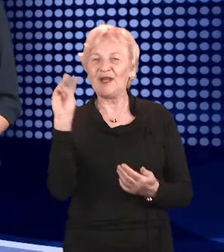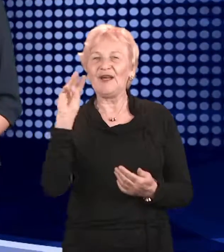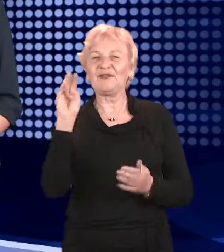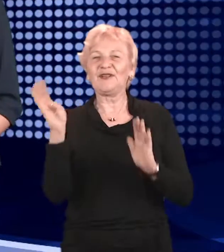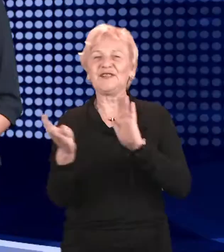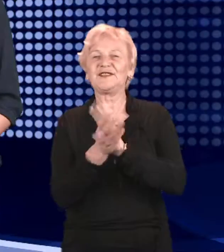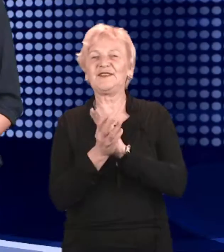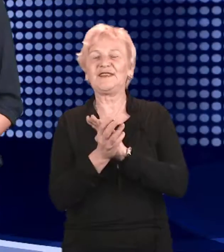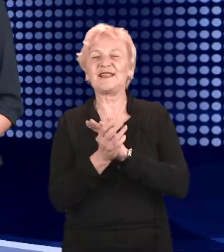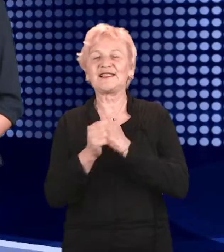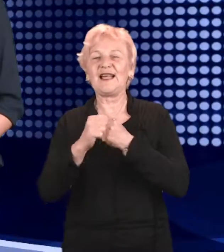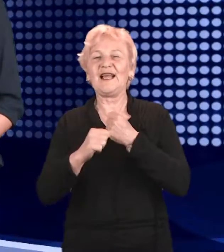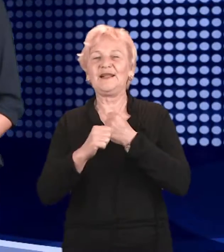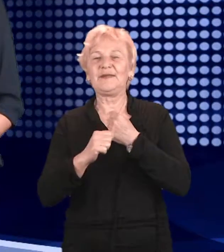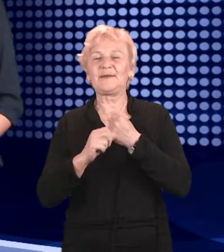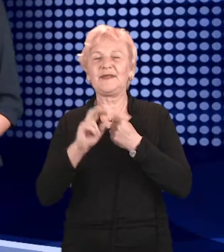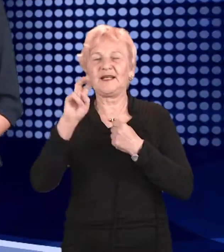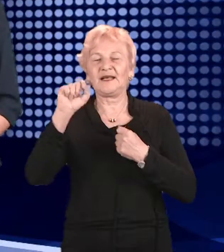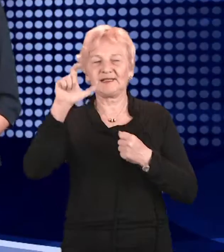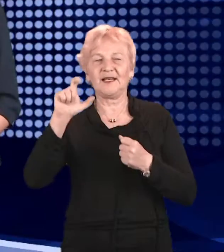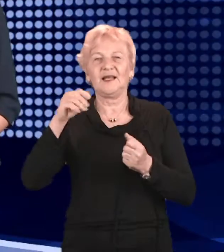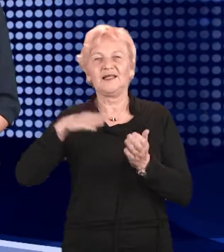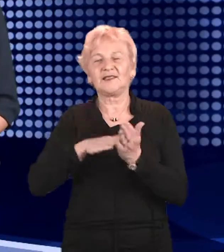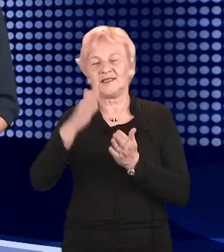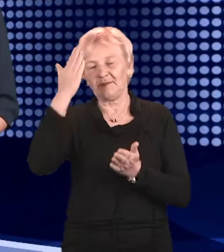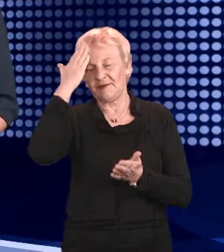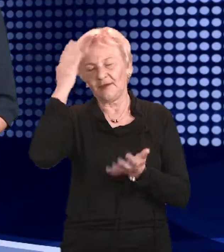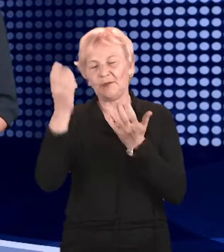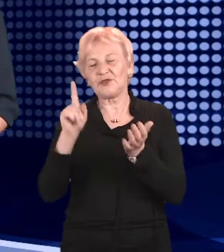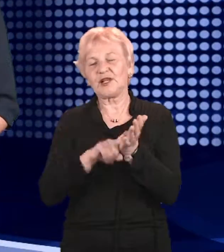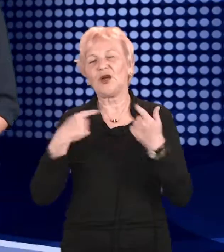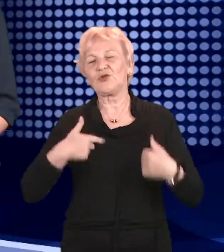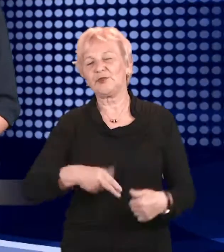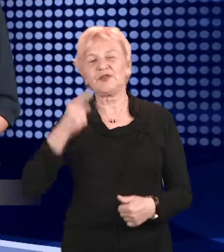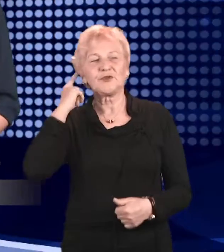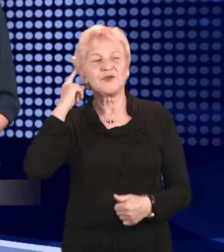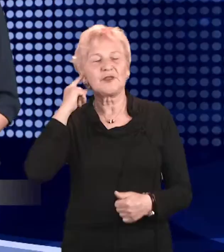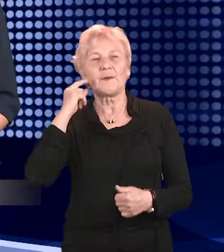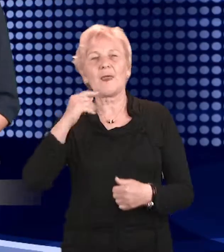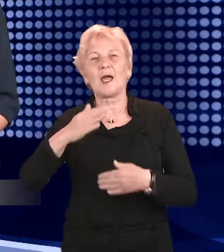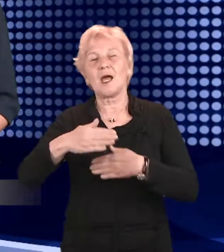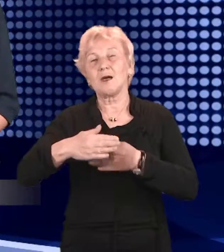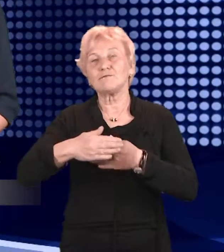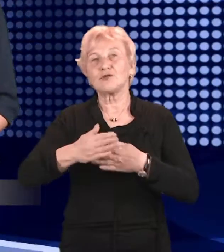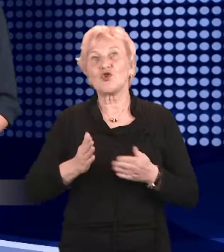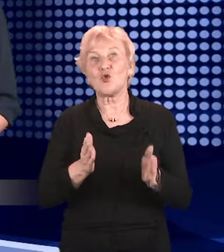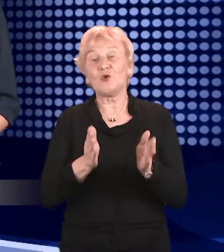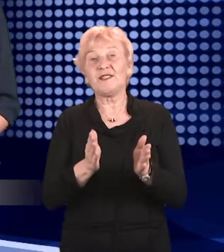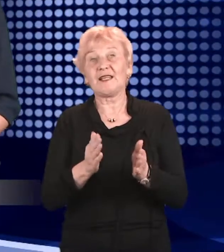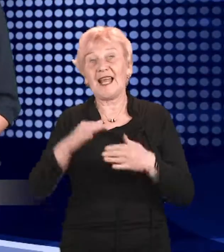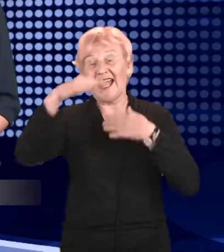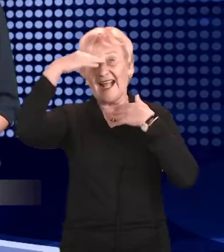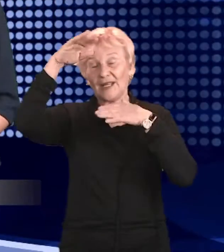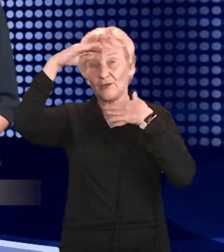Dzień dobry Państwu, dziś wtorek, 19 lipca, Aleksandra Harc. Zaczynamy wiadomości dla niesłyszących. Przy ulicy Katowickiej